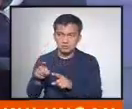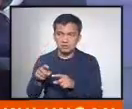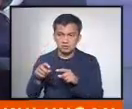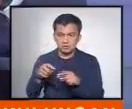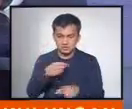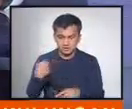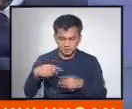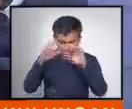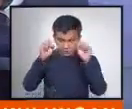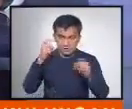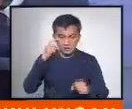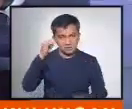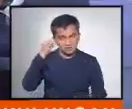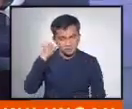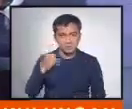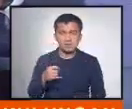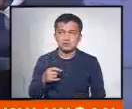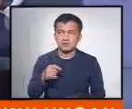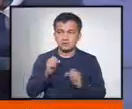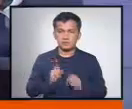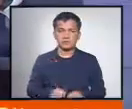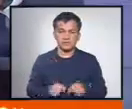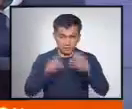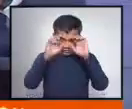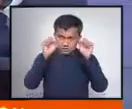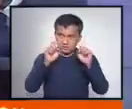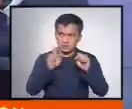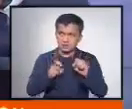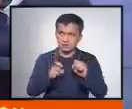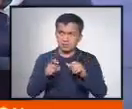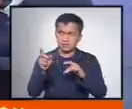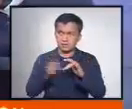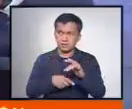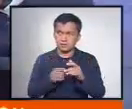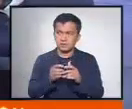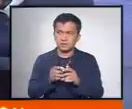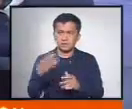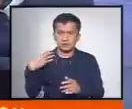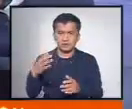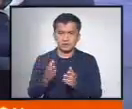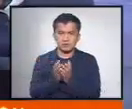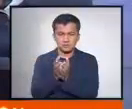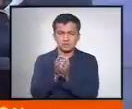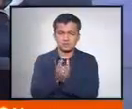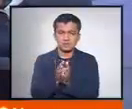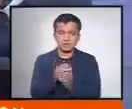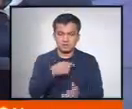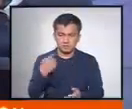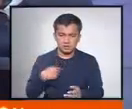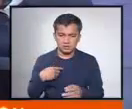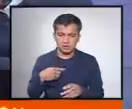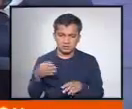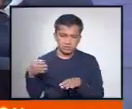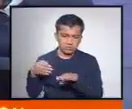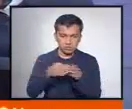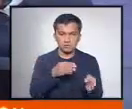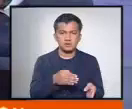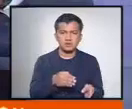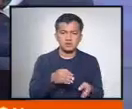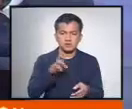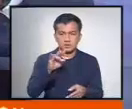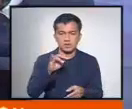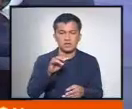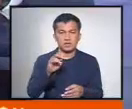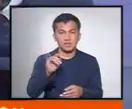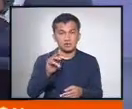Chinese President Xi Jinping. Nanindigan naman ng Pangulo na dapat malagot ang kapitan at crew ng Chinese vessel na nakadisgrasya sa mga mangingisda sa Recto